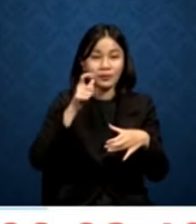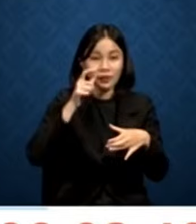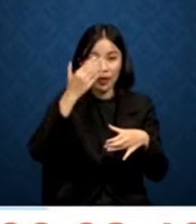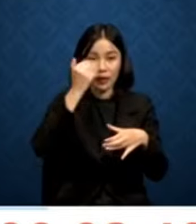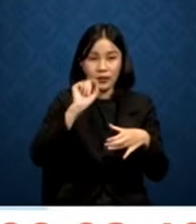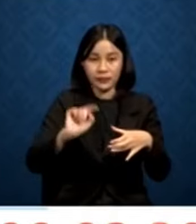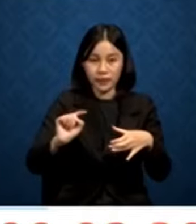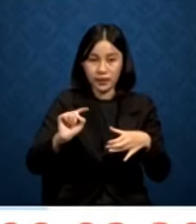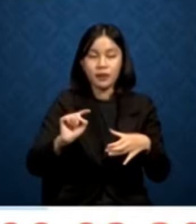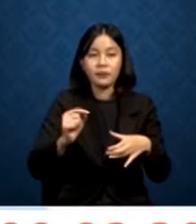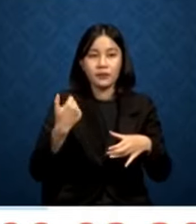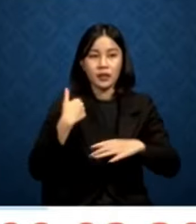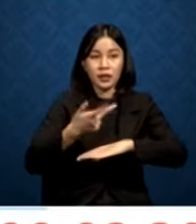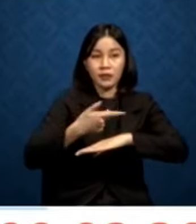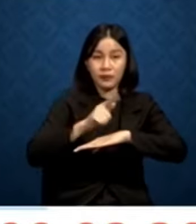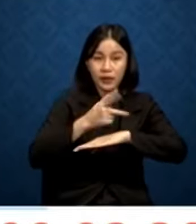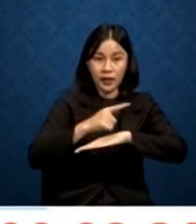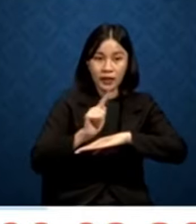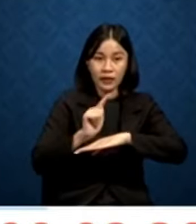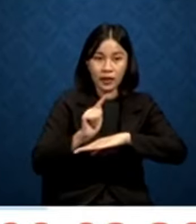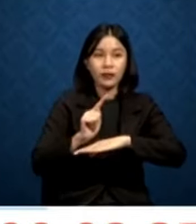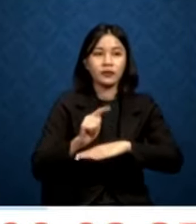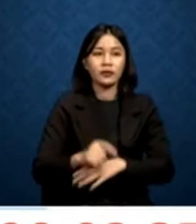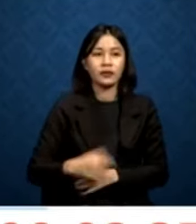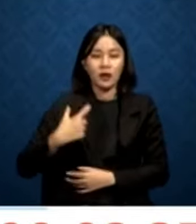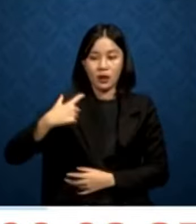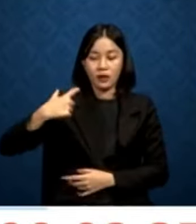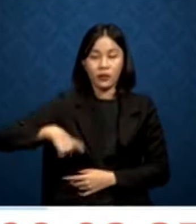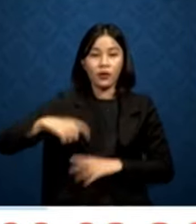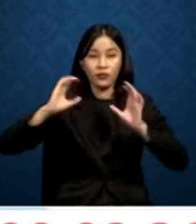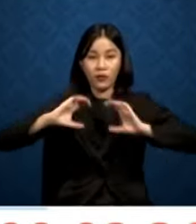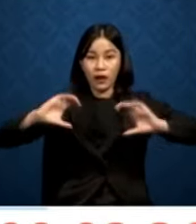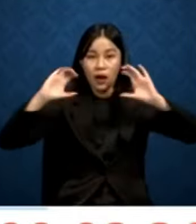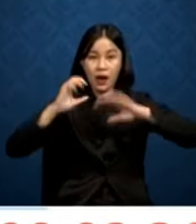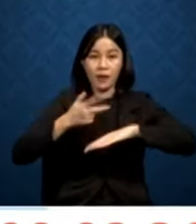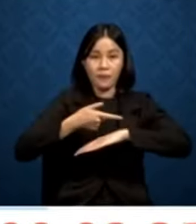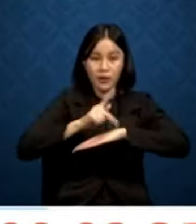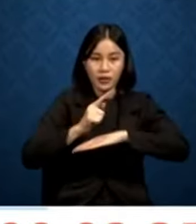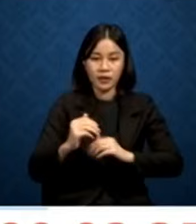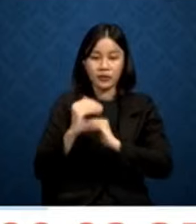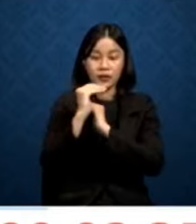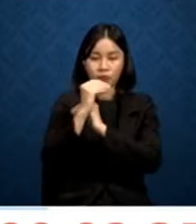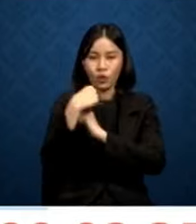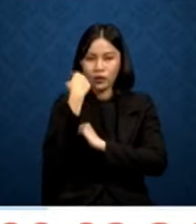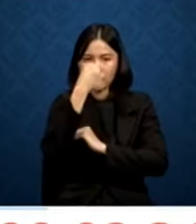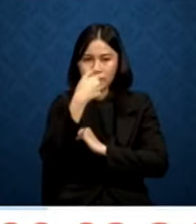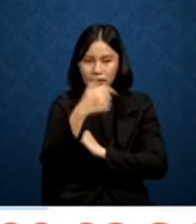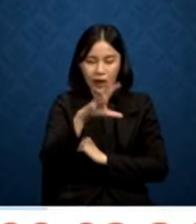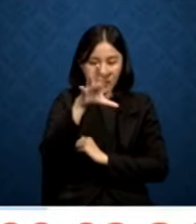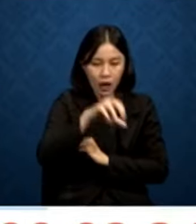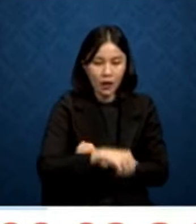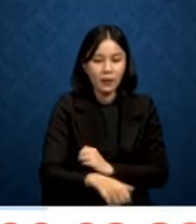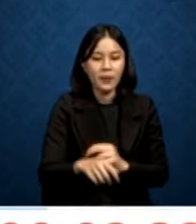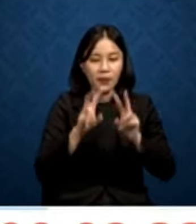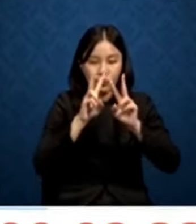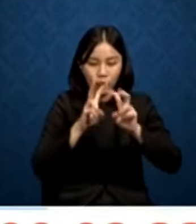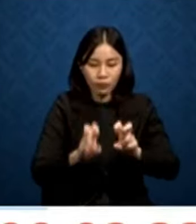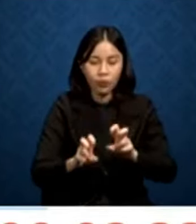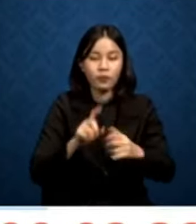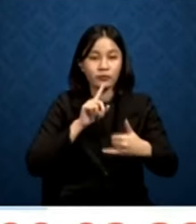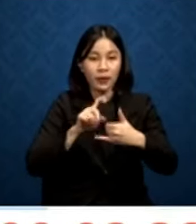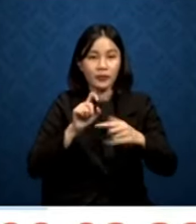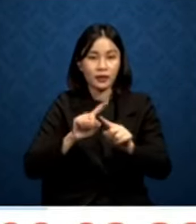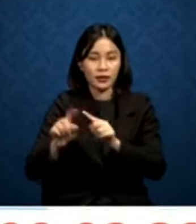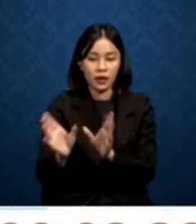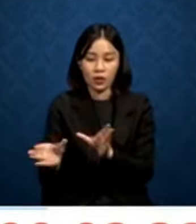มประทานเป็ฆนัยการอฮifsในกทจะกถบตระบุคคลเข้าไให้ข้อมวกขหรอมาส สล้เท derivativeอีค